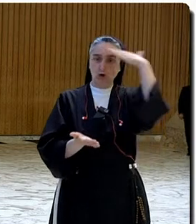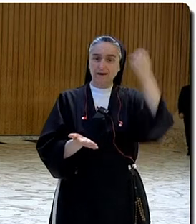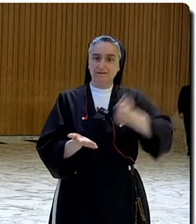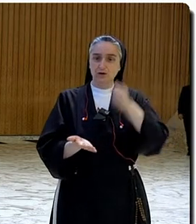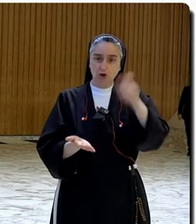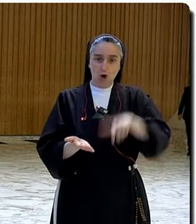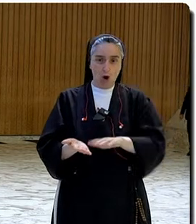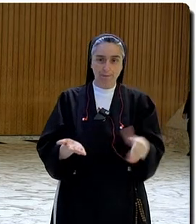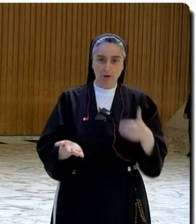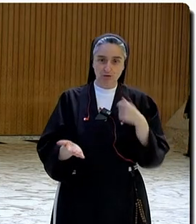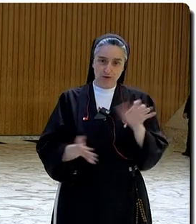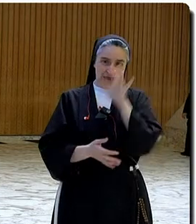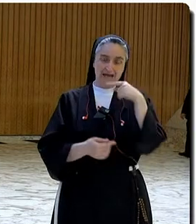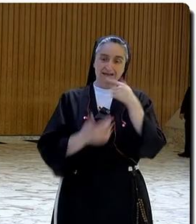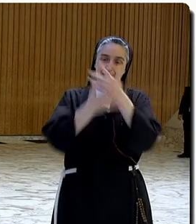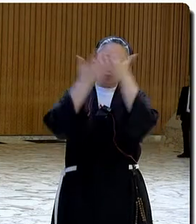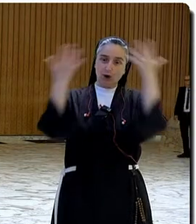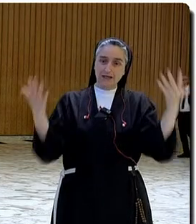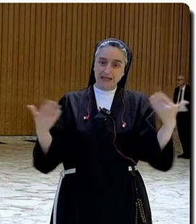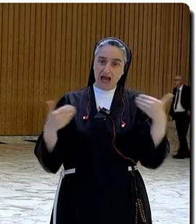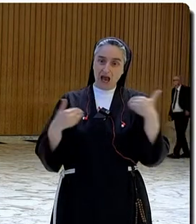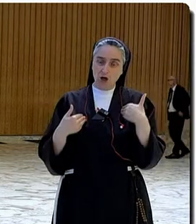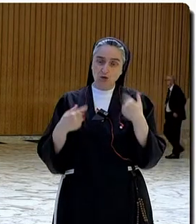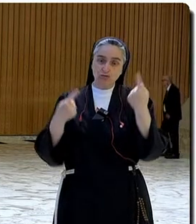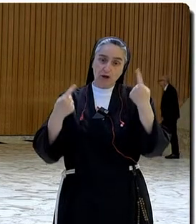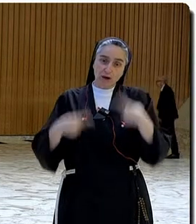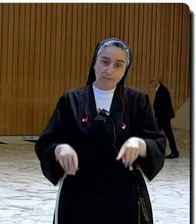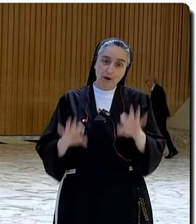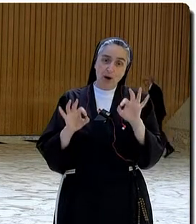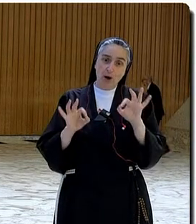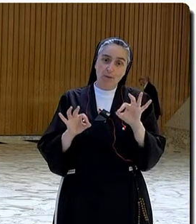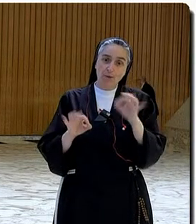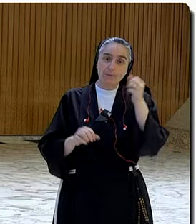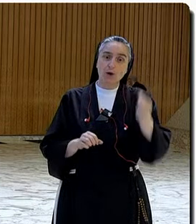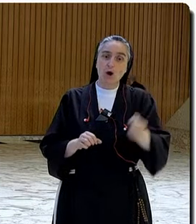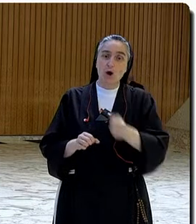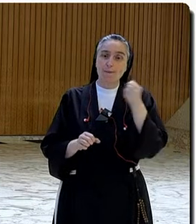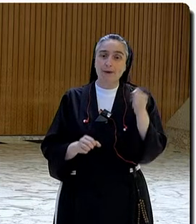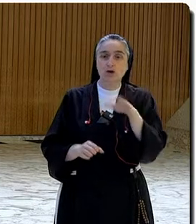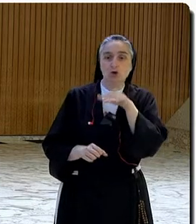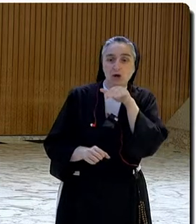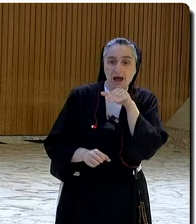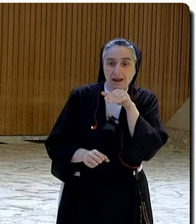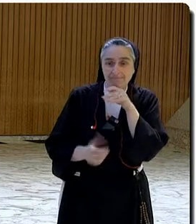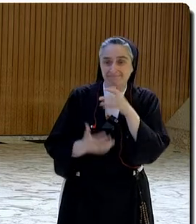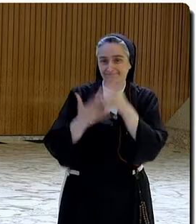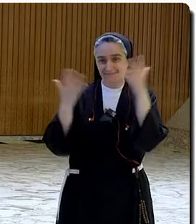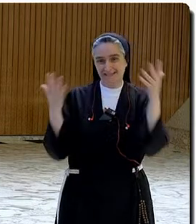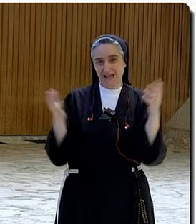pastorale. Un esempio chiarissimo in questo è proprio la pastorale degli anziani.